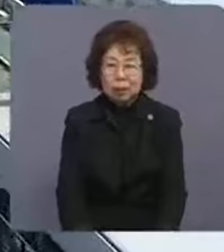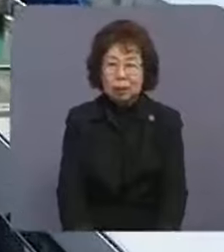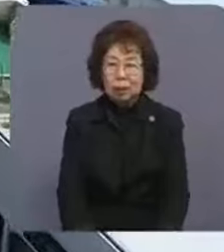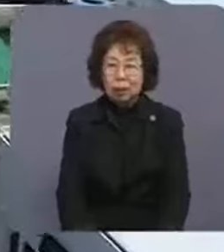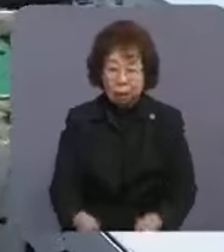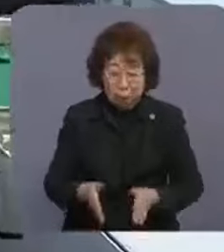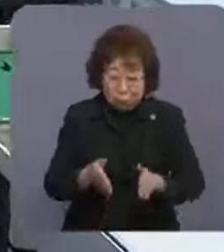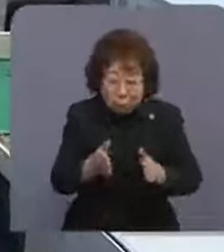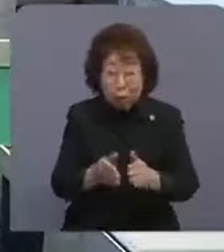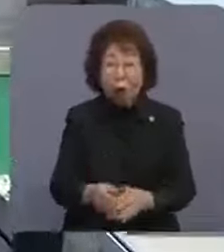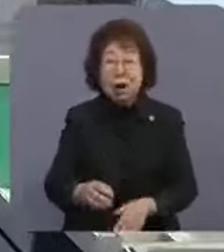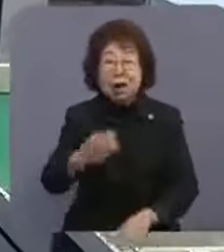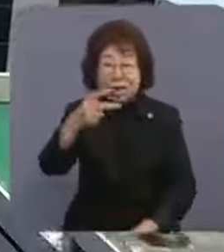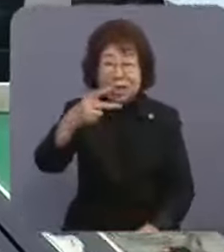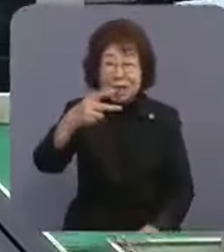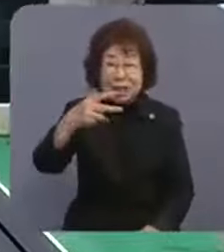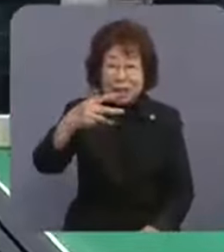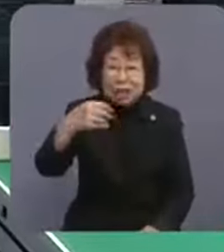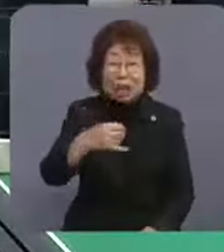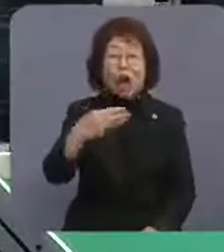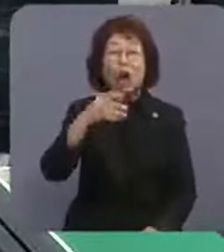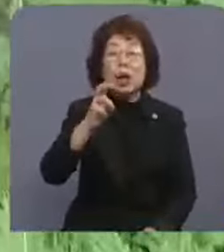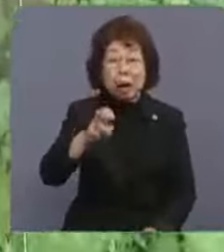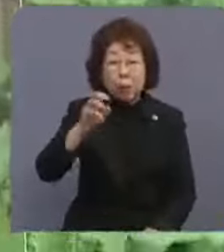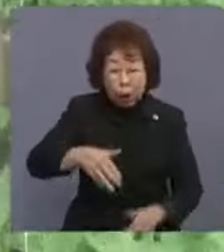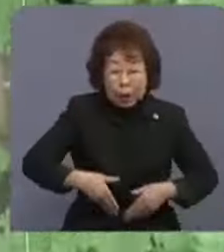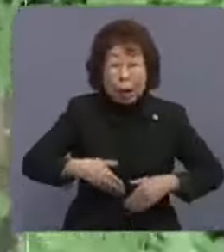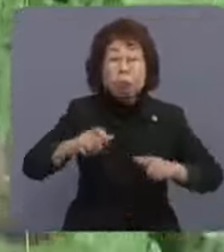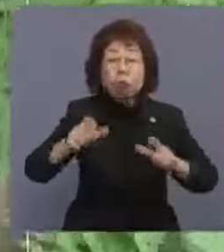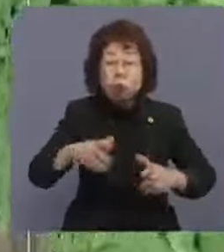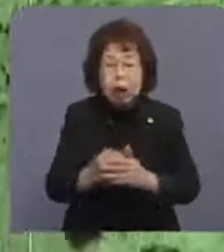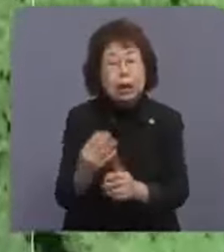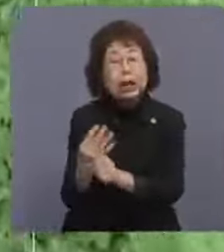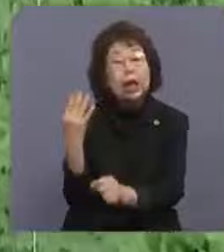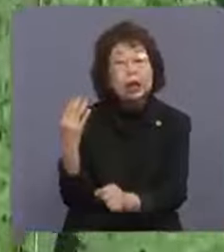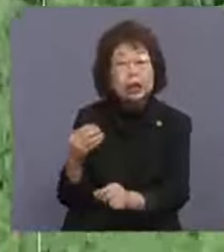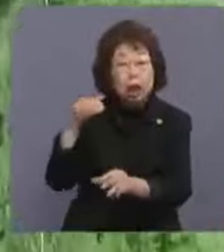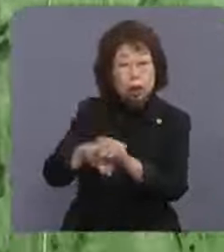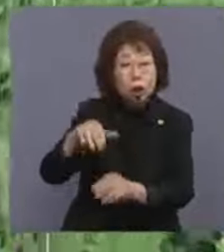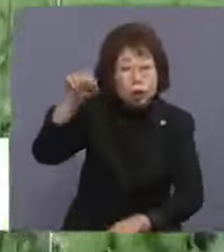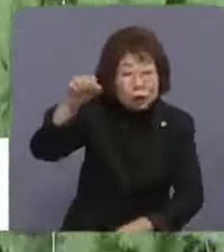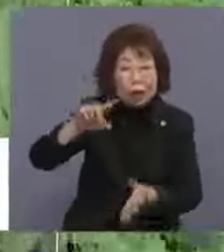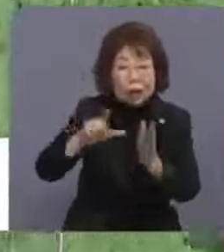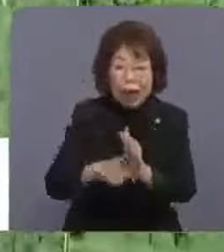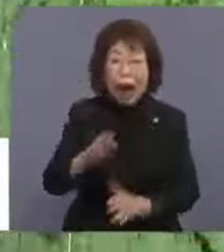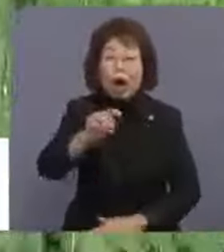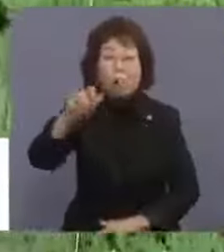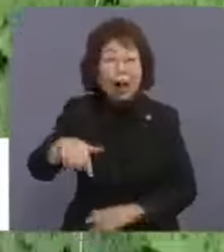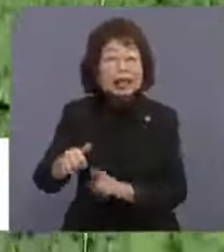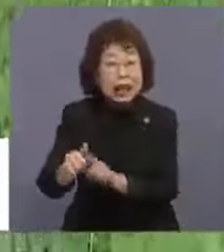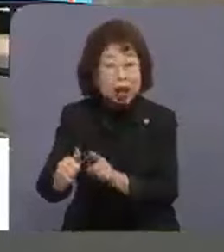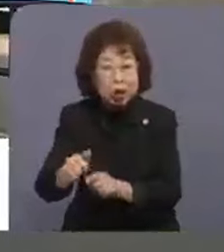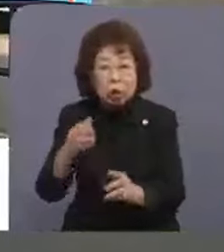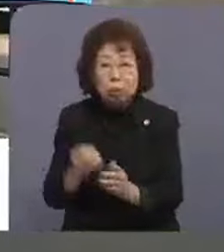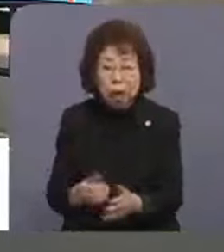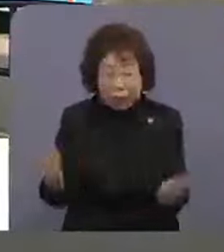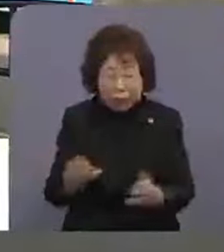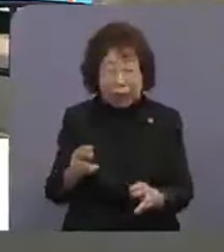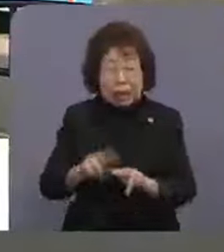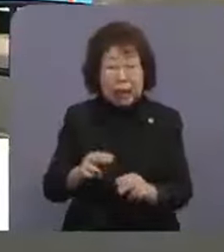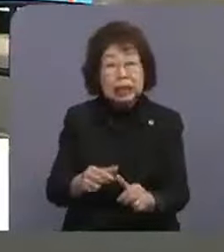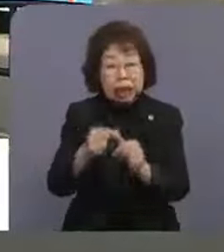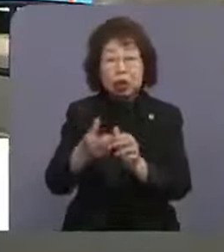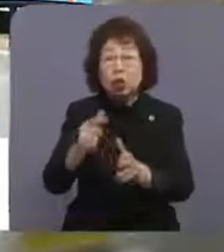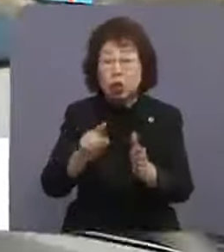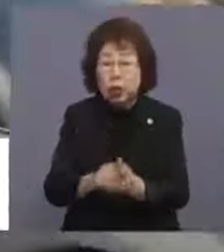노면 전차인 트램 사업이 추진 중인 부산 남구 일대. 4년 전 총선에서 민주당 박재호 의원은 일자리 창출 등을